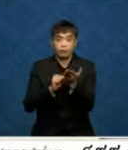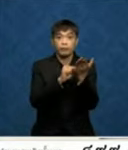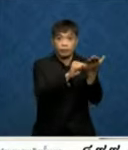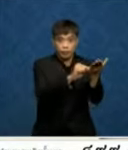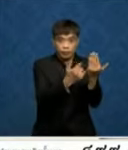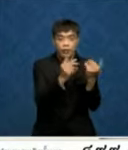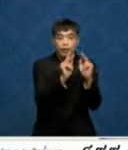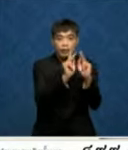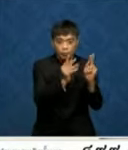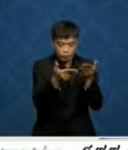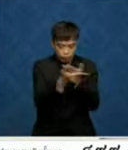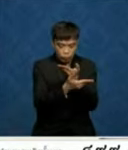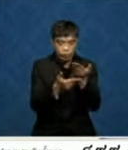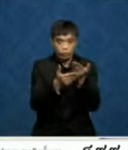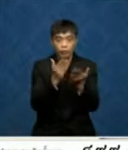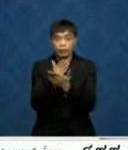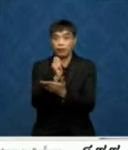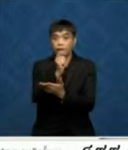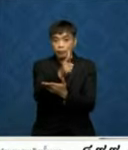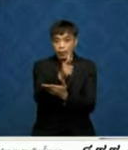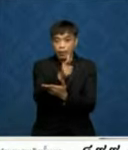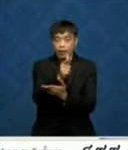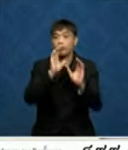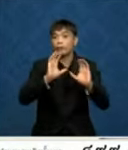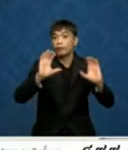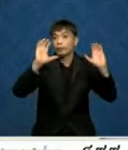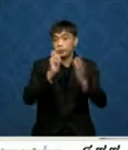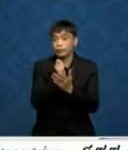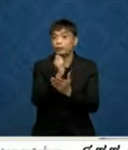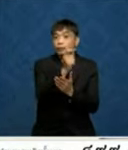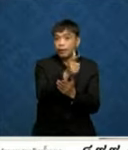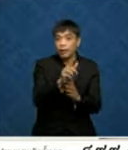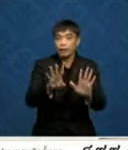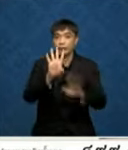มีรายจ่ายเพื่อชำระหนี้ภาครัฐ